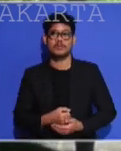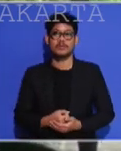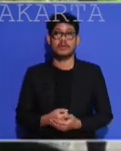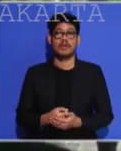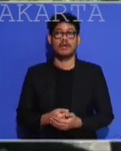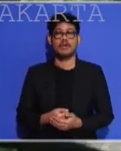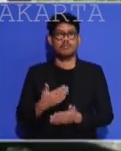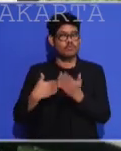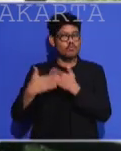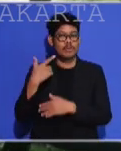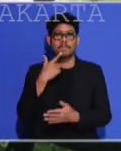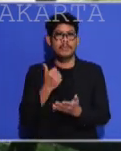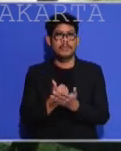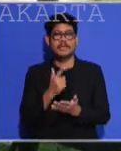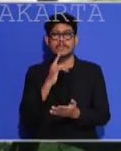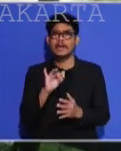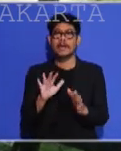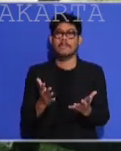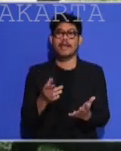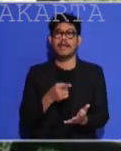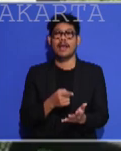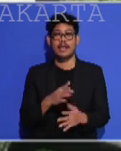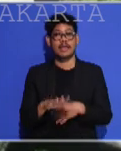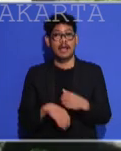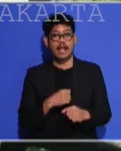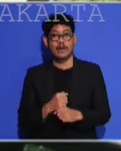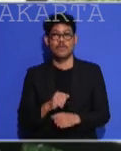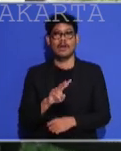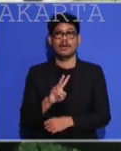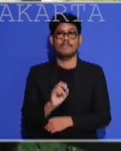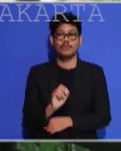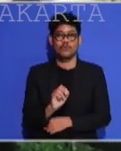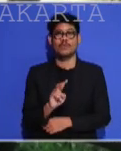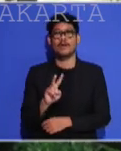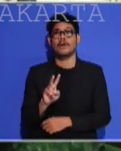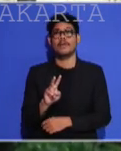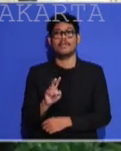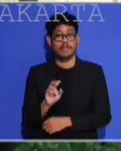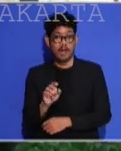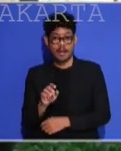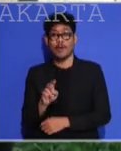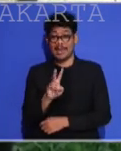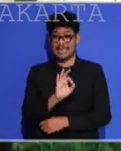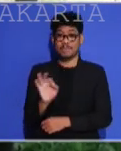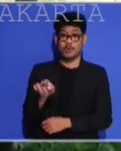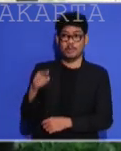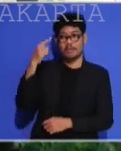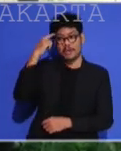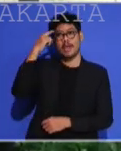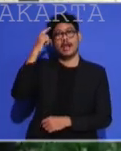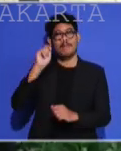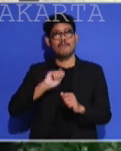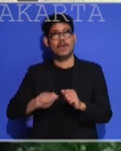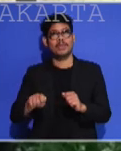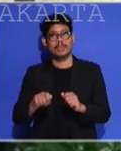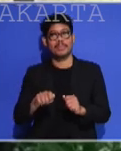Ini setelah ini 82 tahun 2000 utek embah diperintah. Gawenen